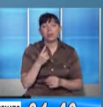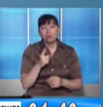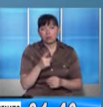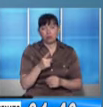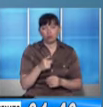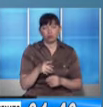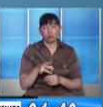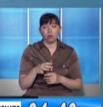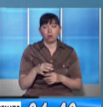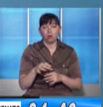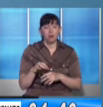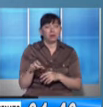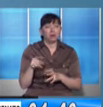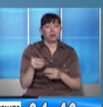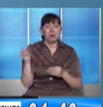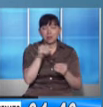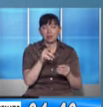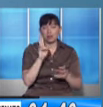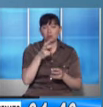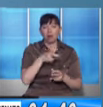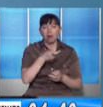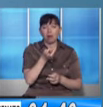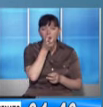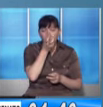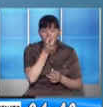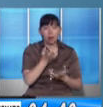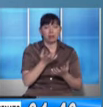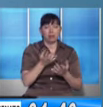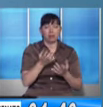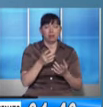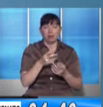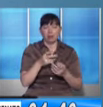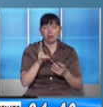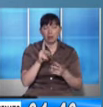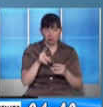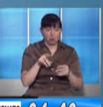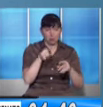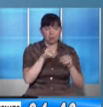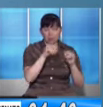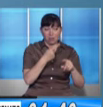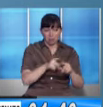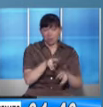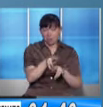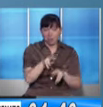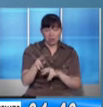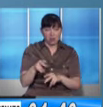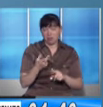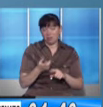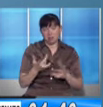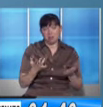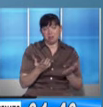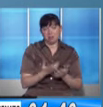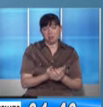5 sau 6 mistreți sau porci, nu mai contează, și să faci ceea ce a făcut aici, mi se pare dincolo de